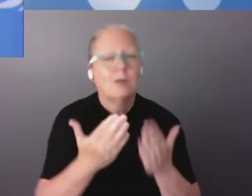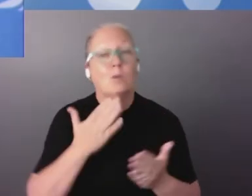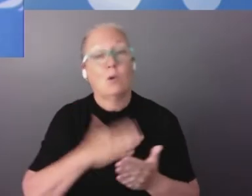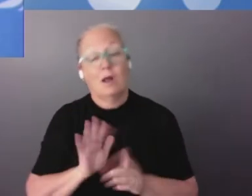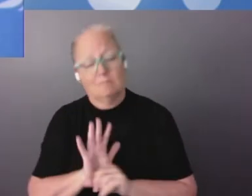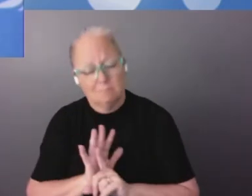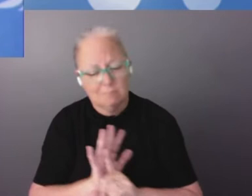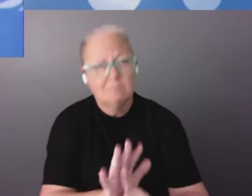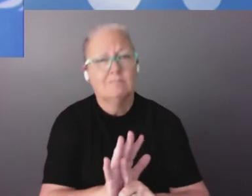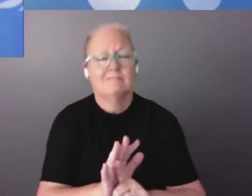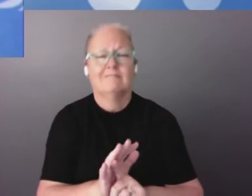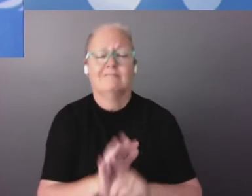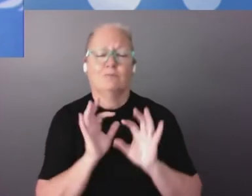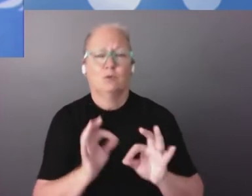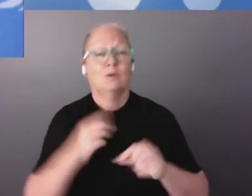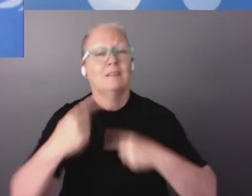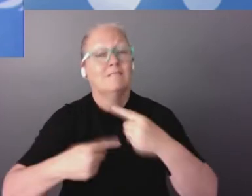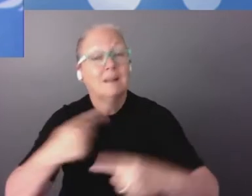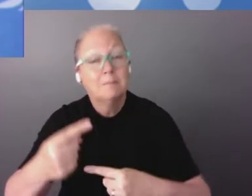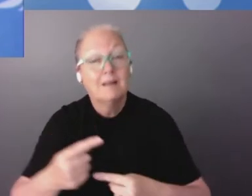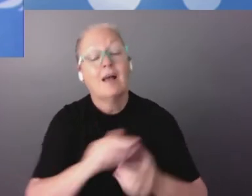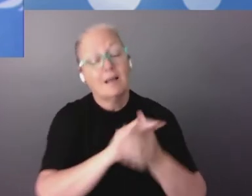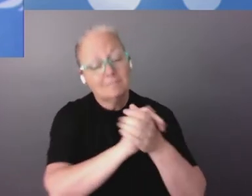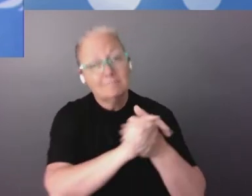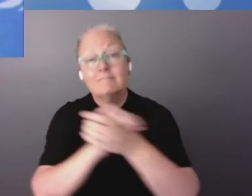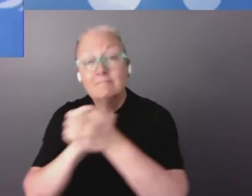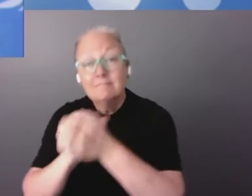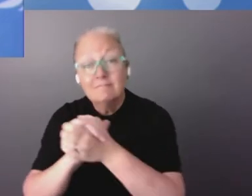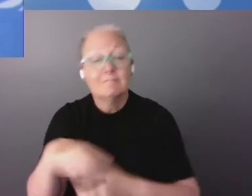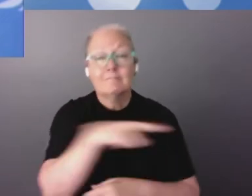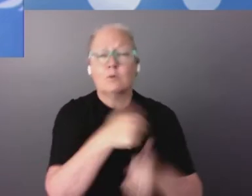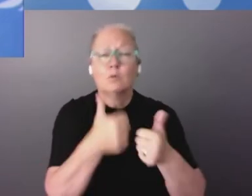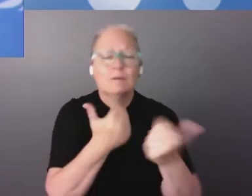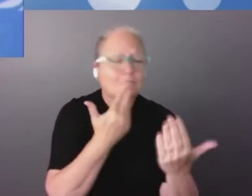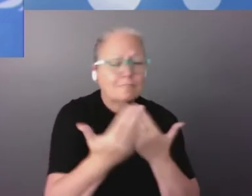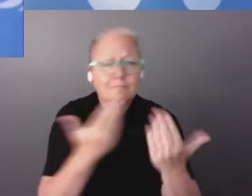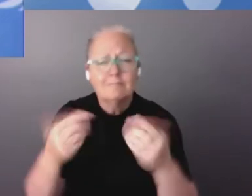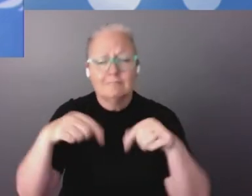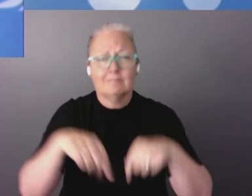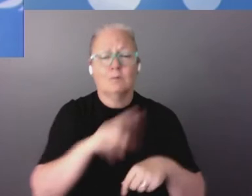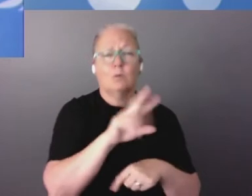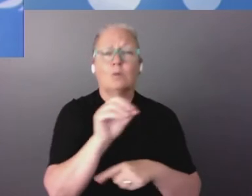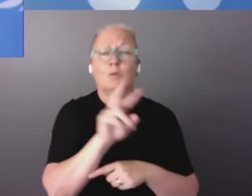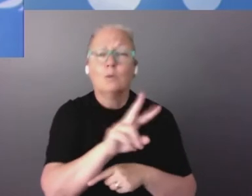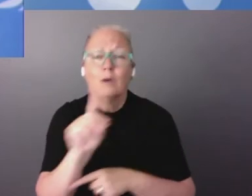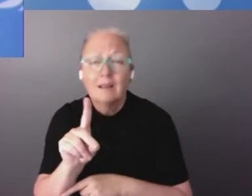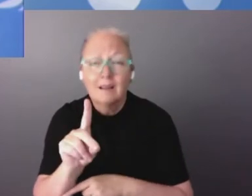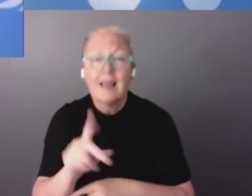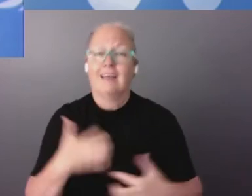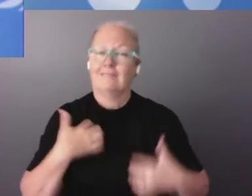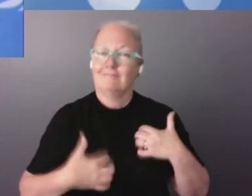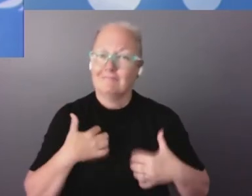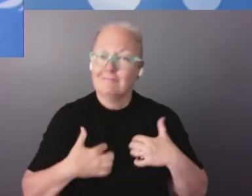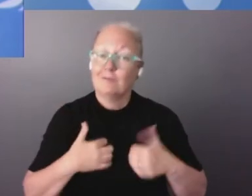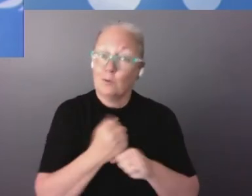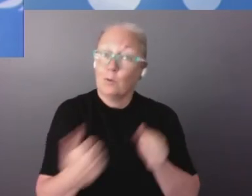أنا أتمنى أن يشارك الكثير منهم في القمة